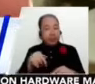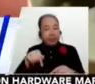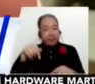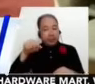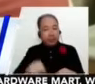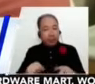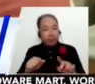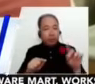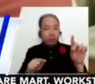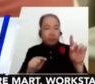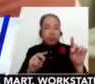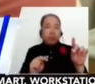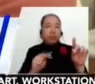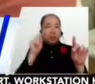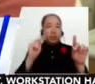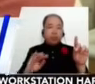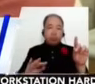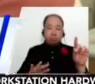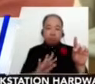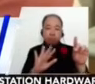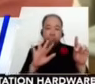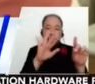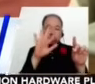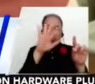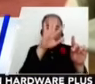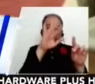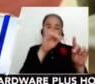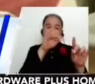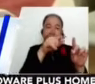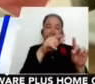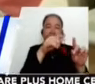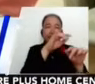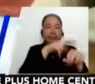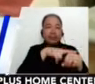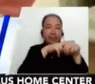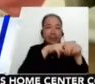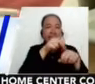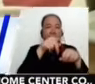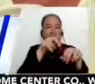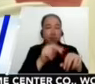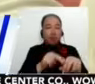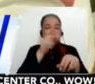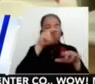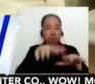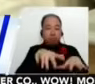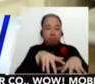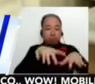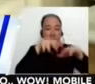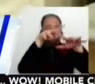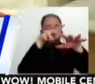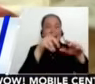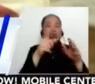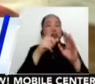northernmost portion ng river, magbabackflow na yan. Kaya yung limang